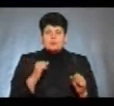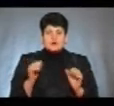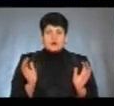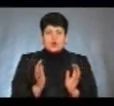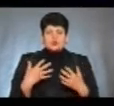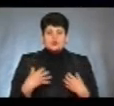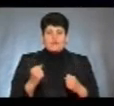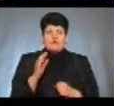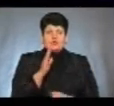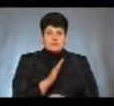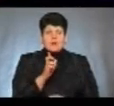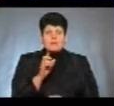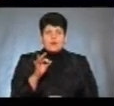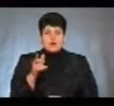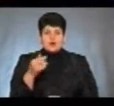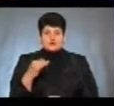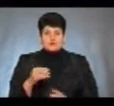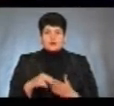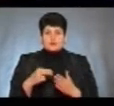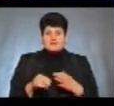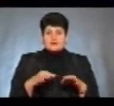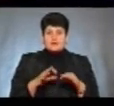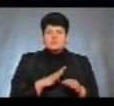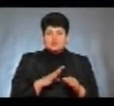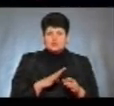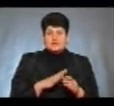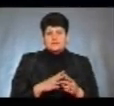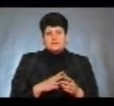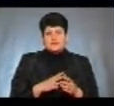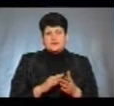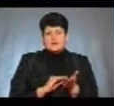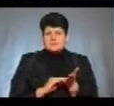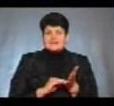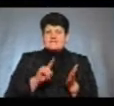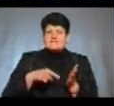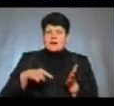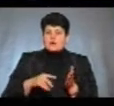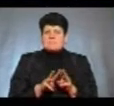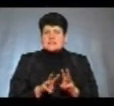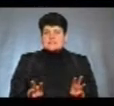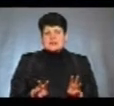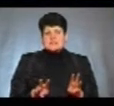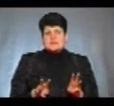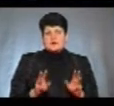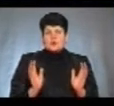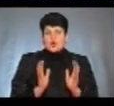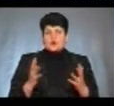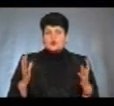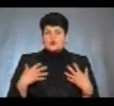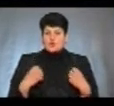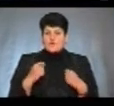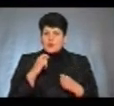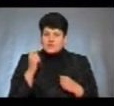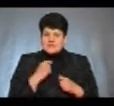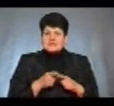управління охорони здоров'я Володимира Богайчука, при закупівлі транспорту були встановлені вимоги Міністерства охорони здоров'я України. Це мав